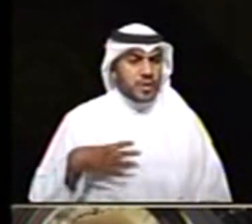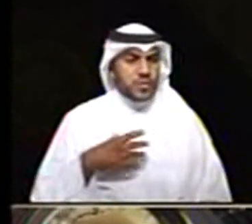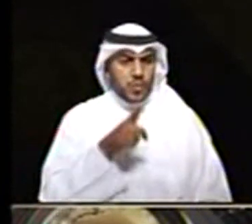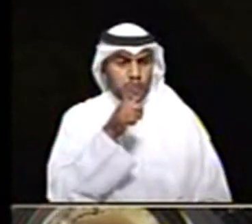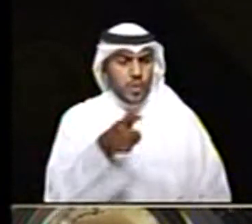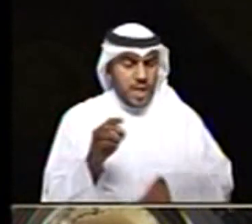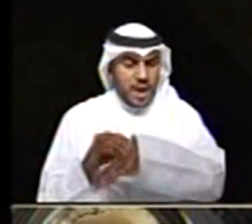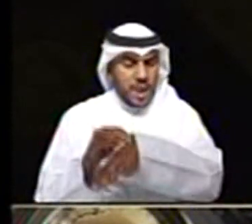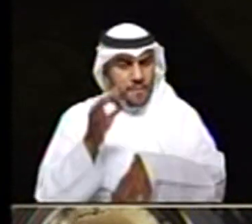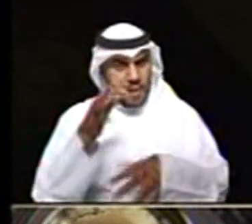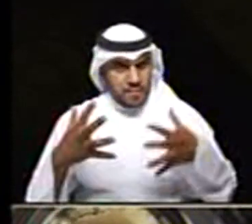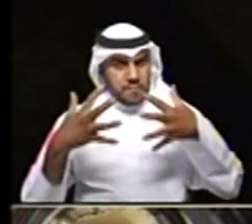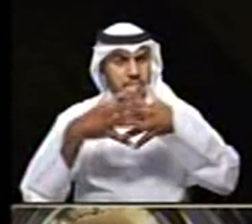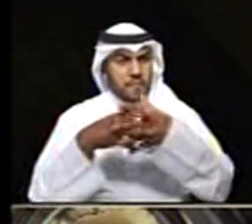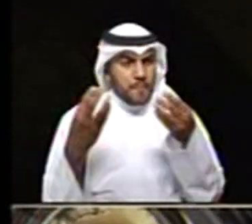بتكامل الجهود من جميع